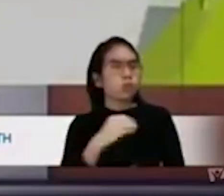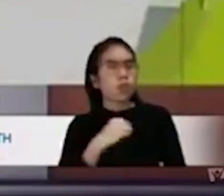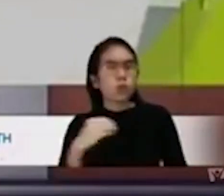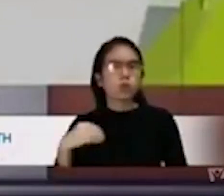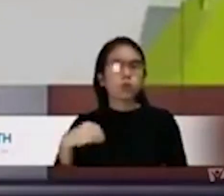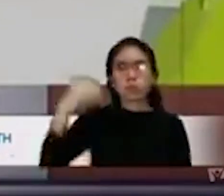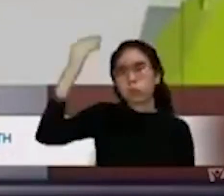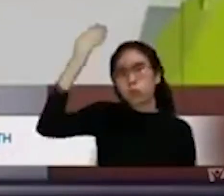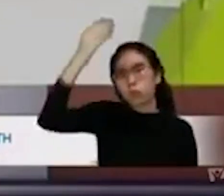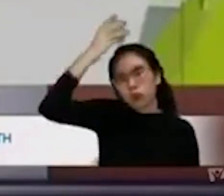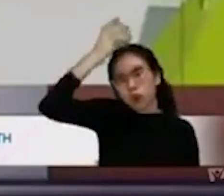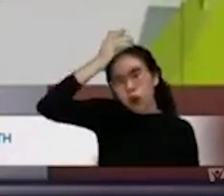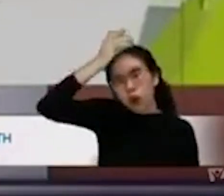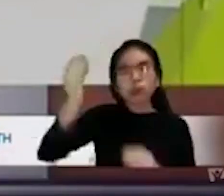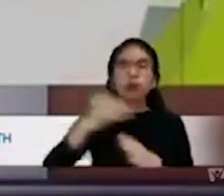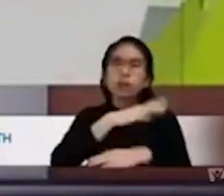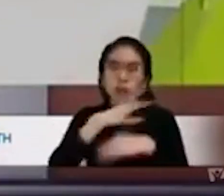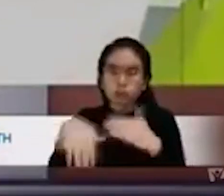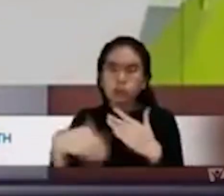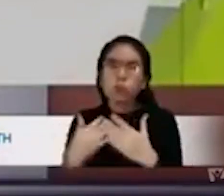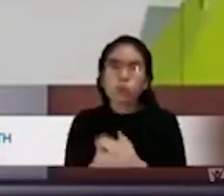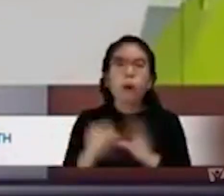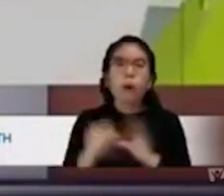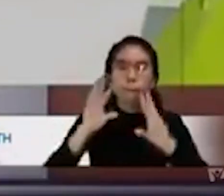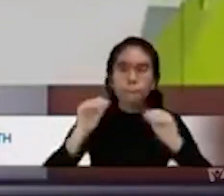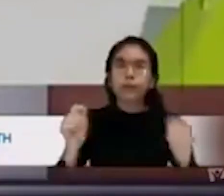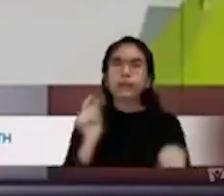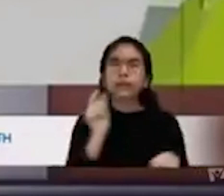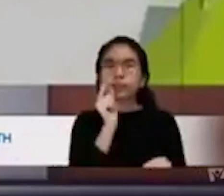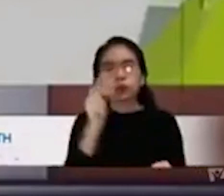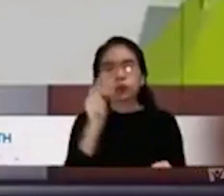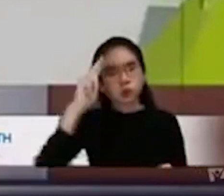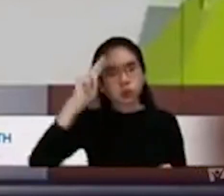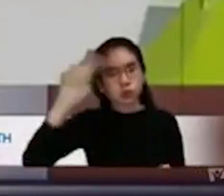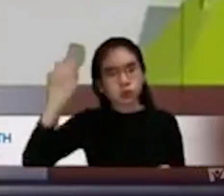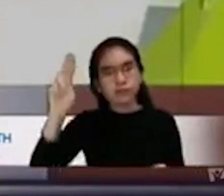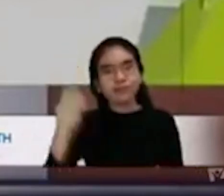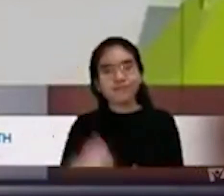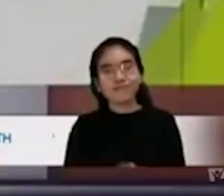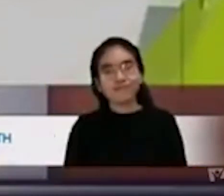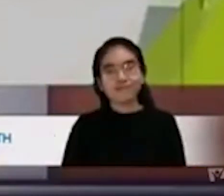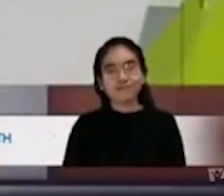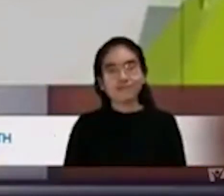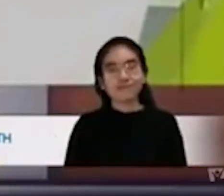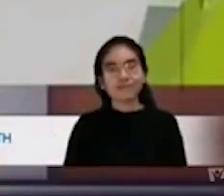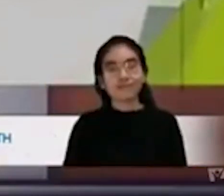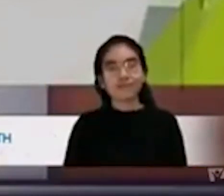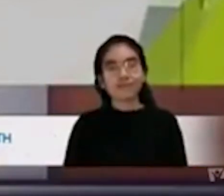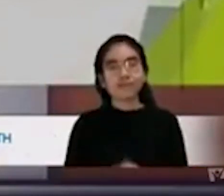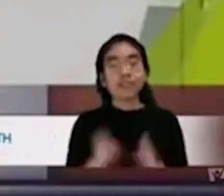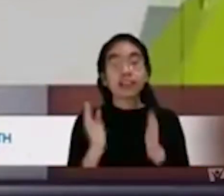adalah bekerja untuk Tuhan. Maka nama Tuhan dipermuliakan. Semua yang datang akan